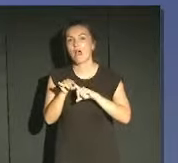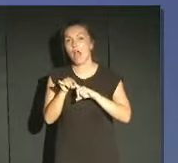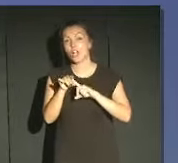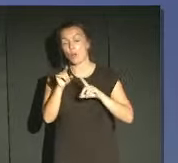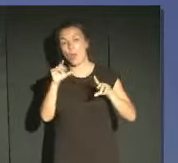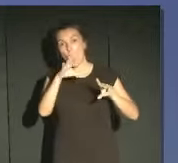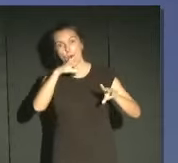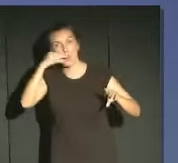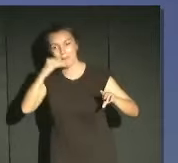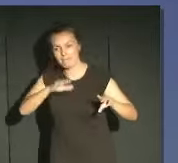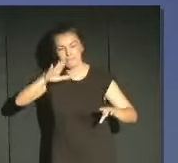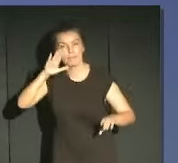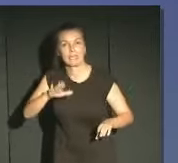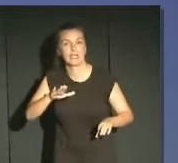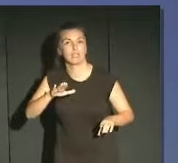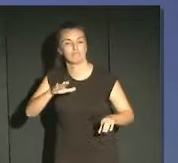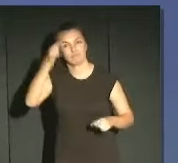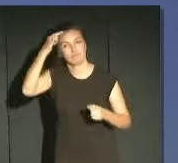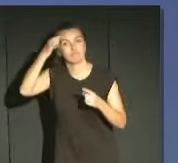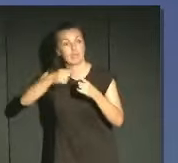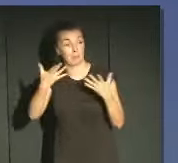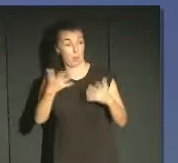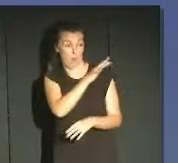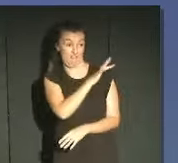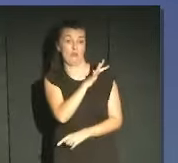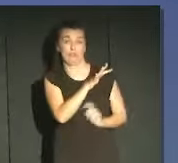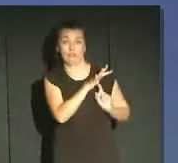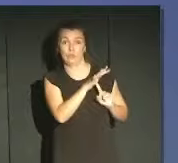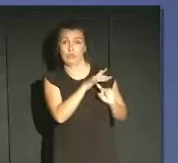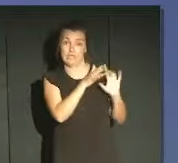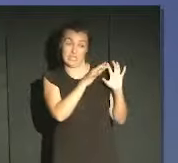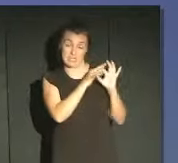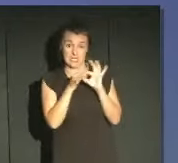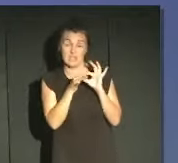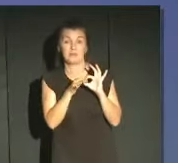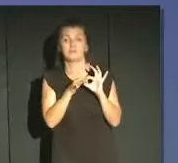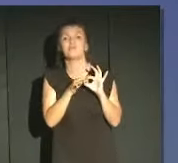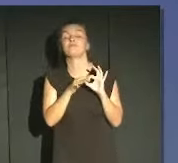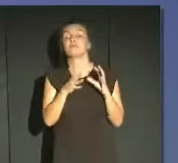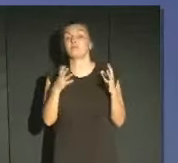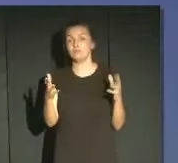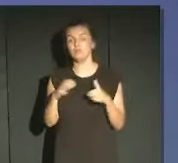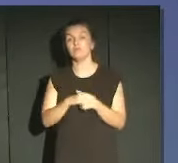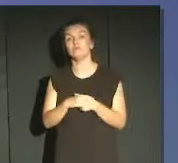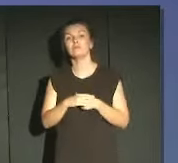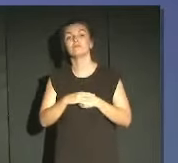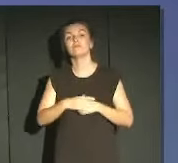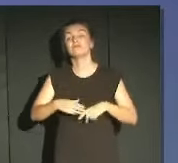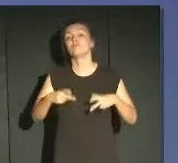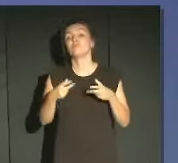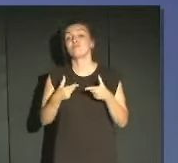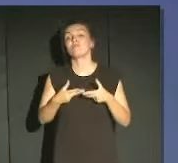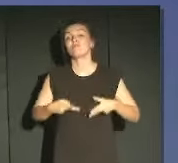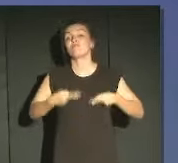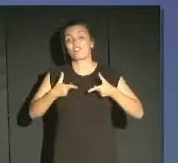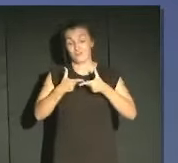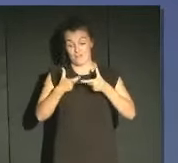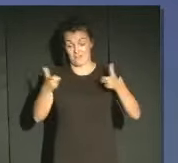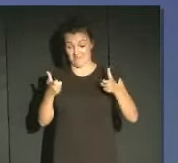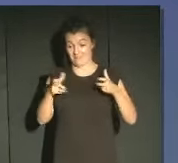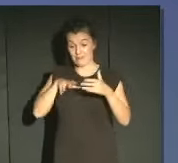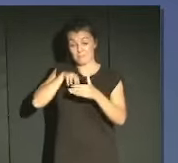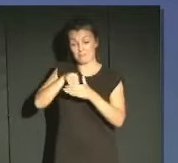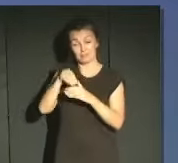l'humanité et notamment pour notre pays la France s'il y a 80 % de la biodiversité française dans les